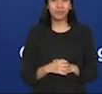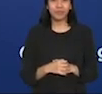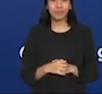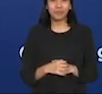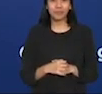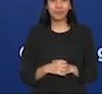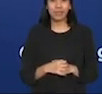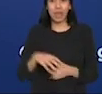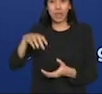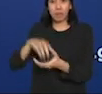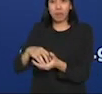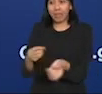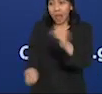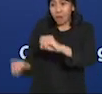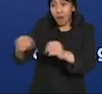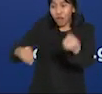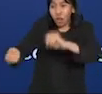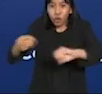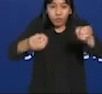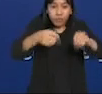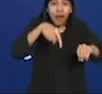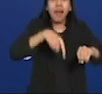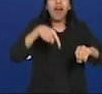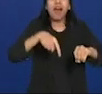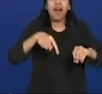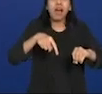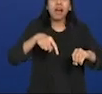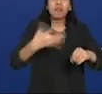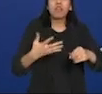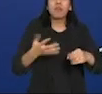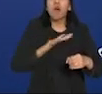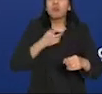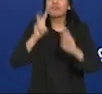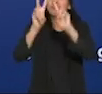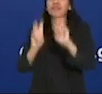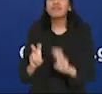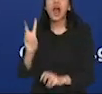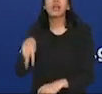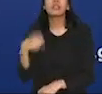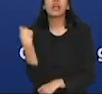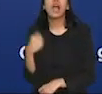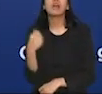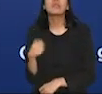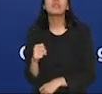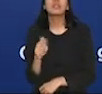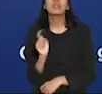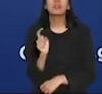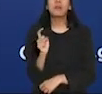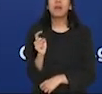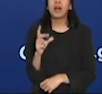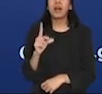laboratorium yang ada atau beberapa yang suka saat ini tidak bisa melakukan pemeriksaan lagi karena reagen yang masih belum sampai